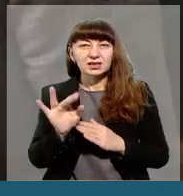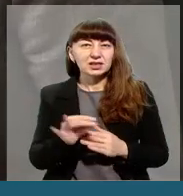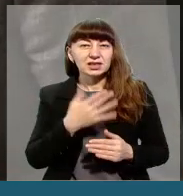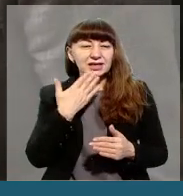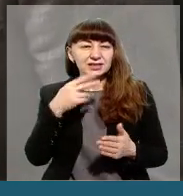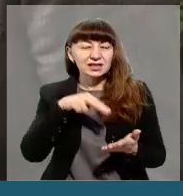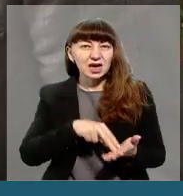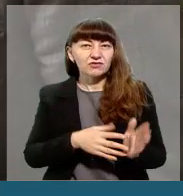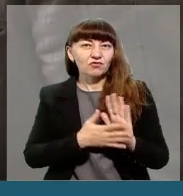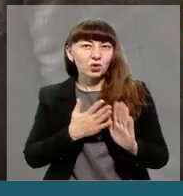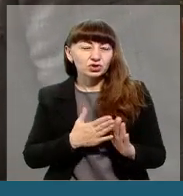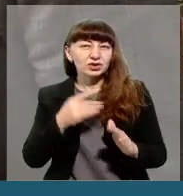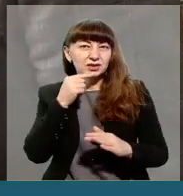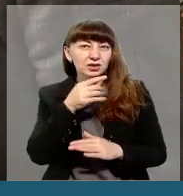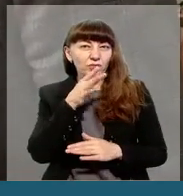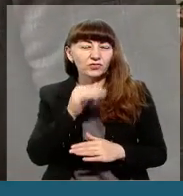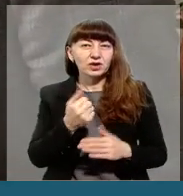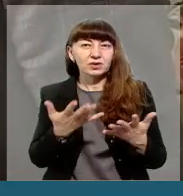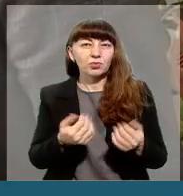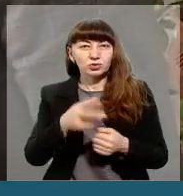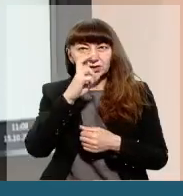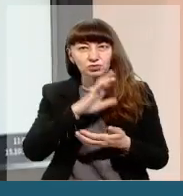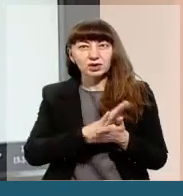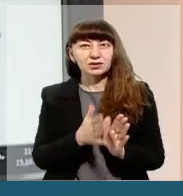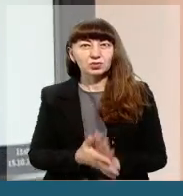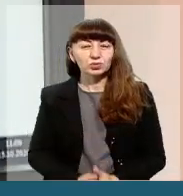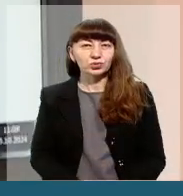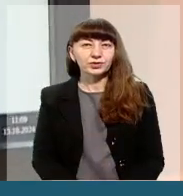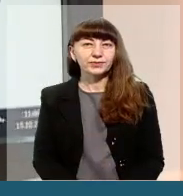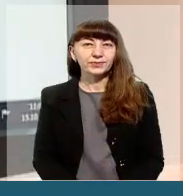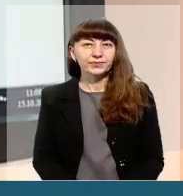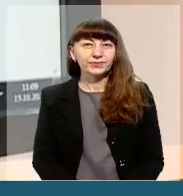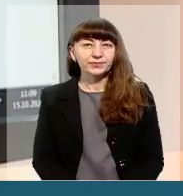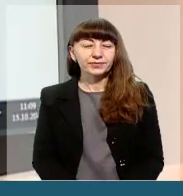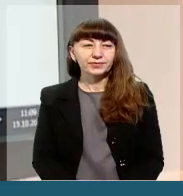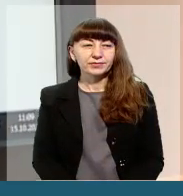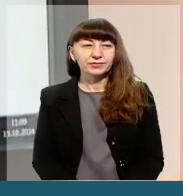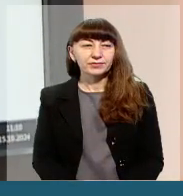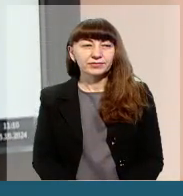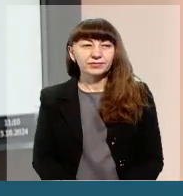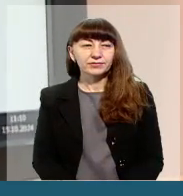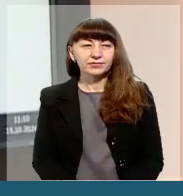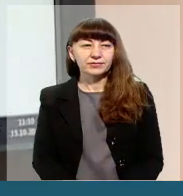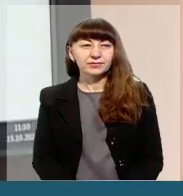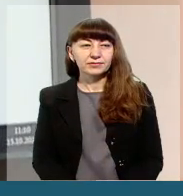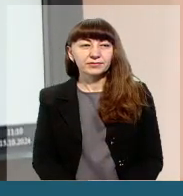и сэкономить время на получение каких-либо госуслуг. Айжан Каламбаева, Алексей Руденко, телеканал «Костанай».